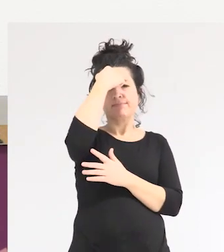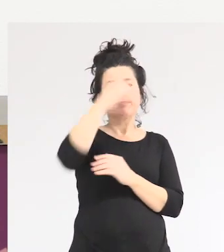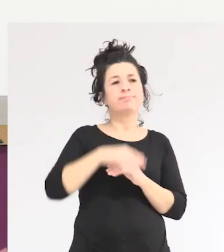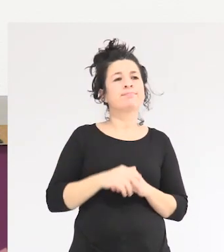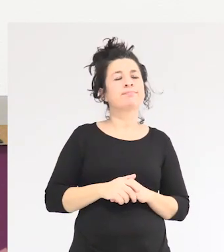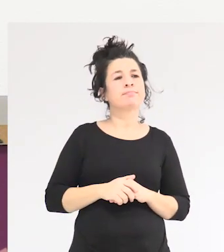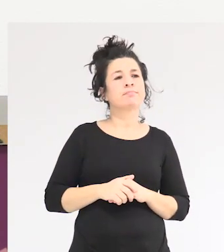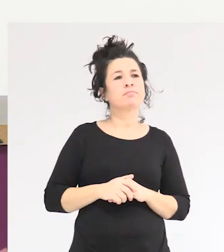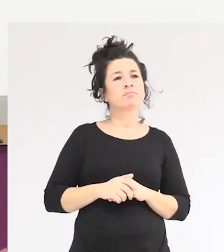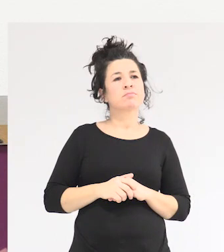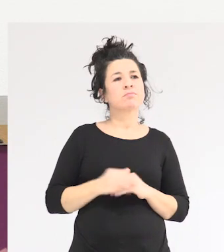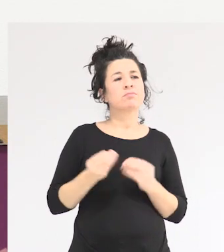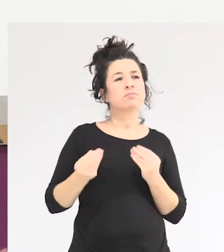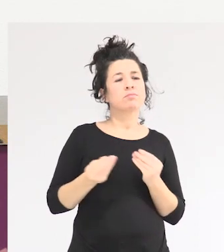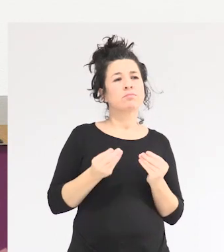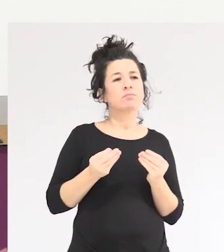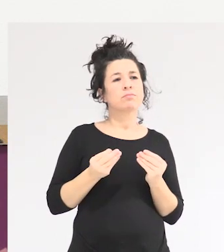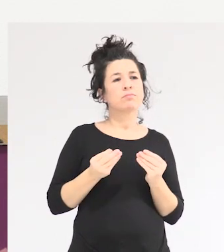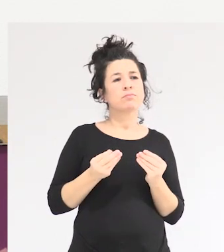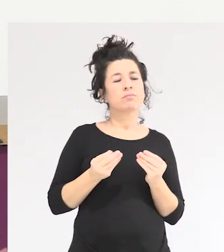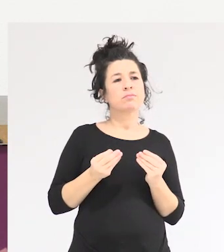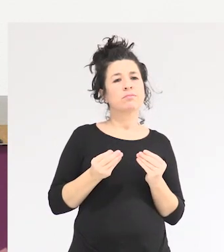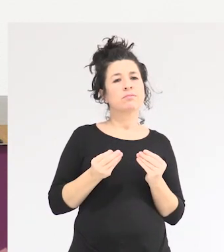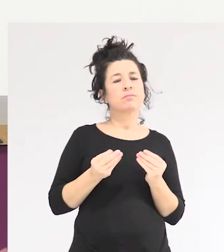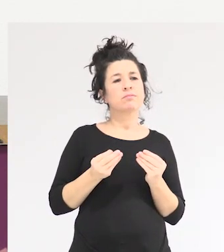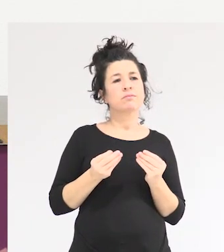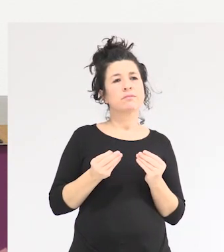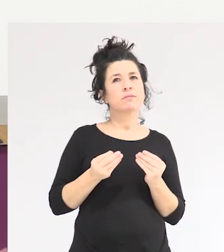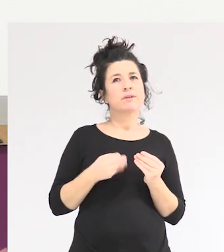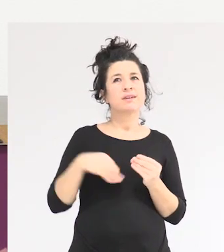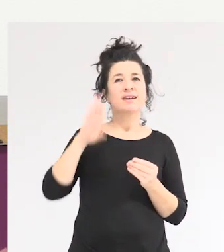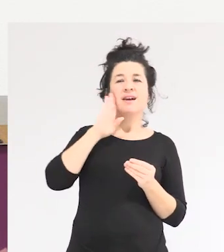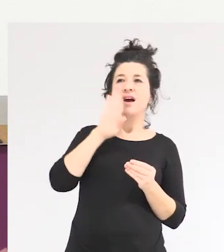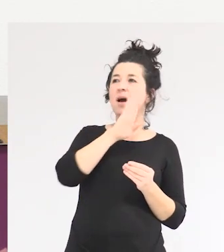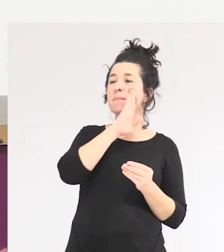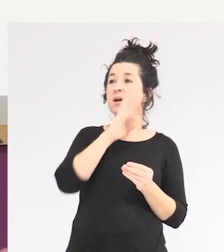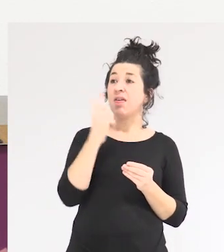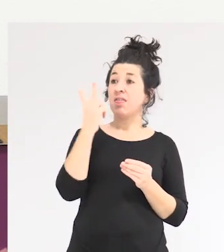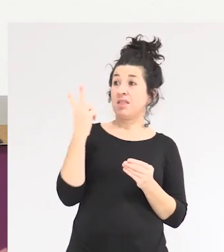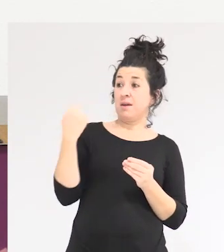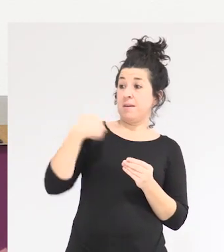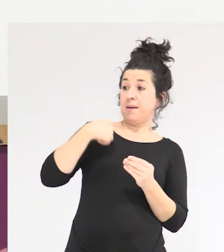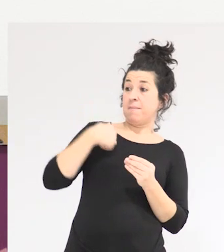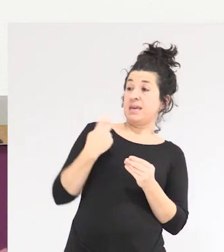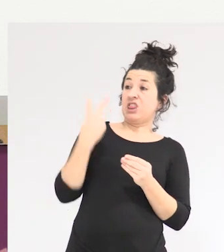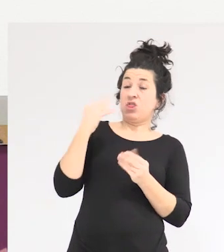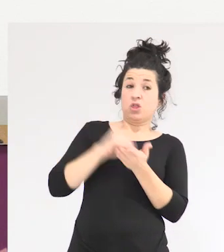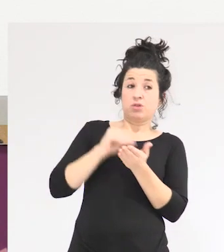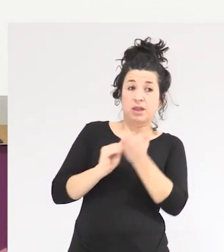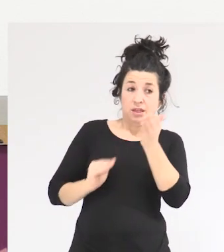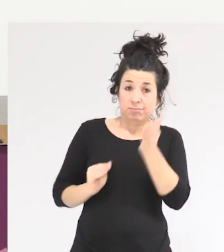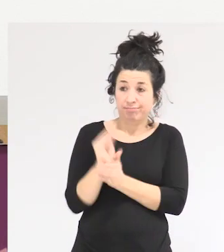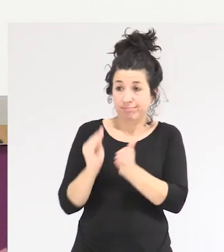zutaz, bi aldiz erditu zinen nita zama, hau ere, Alaine